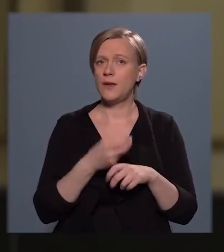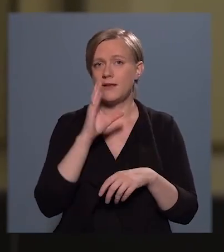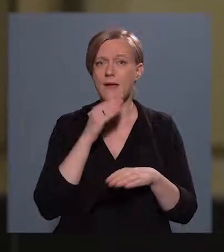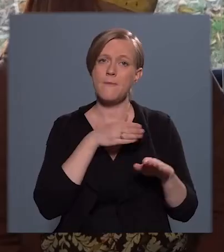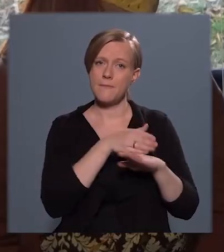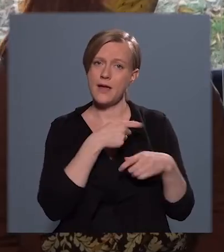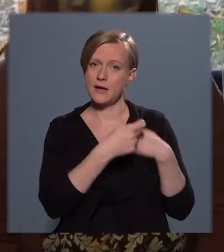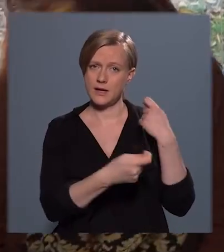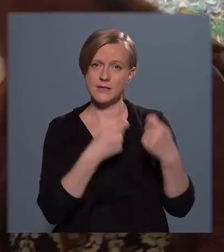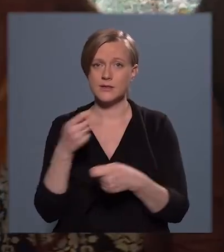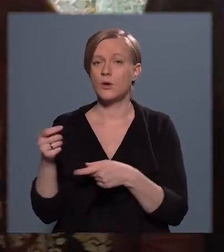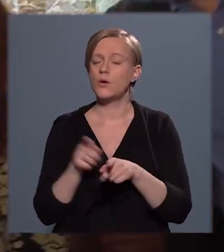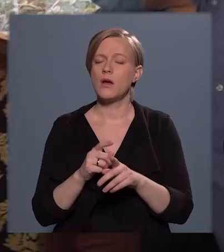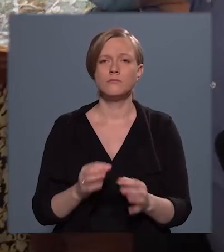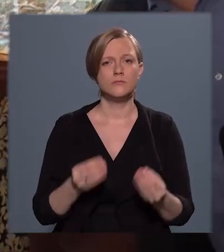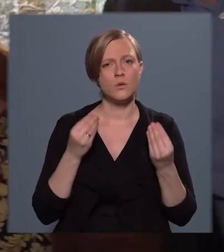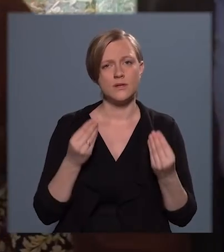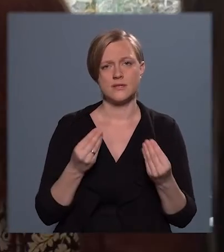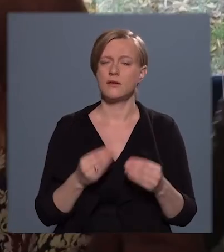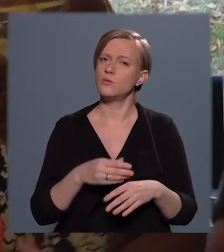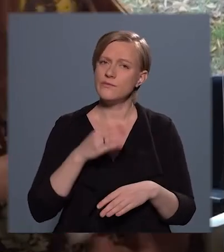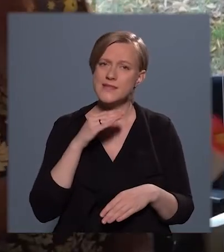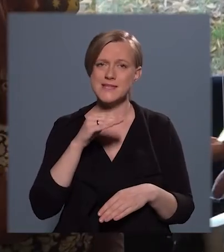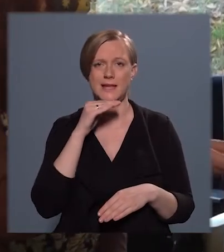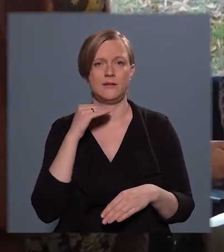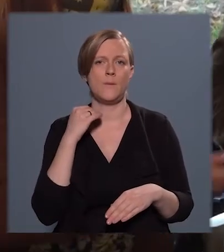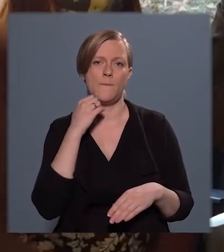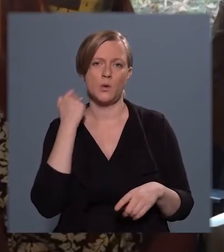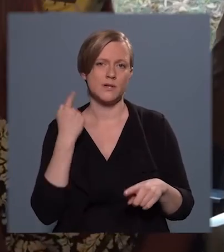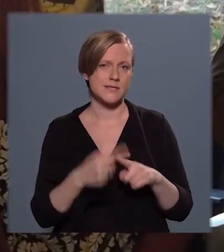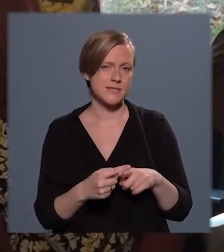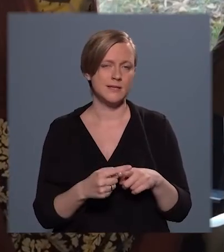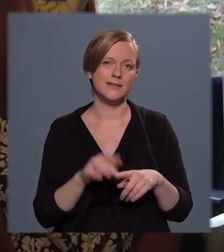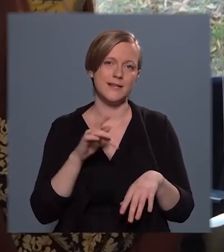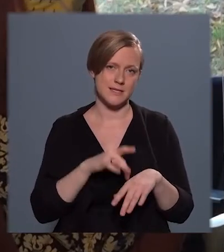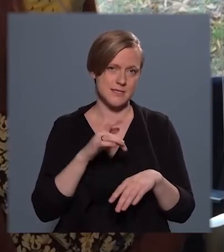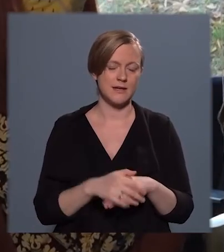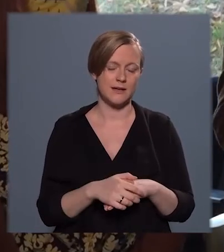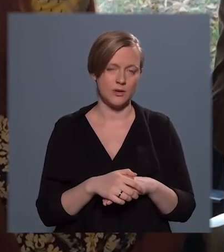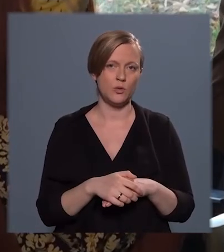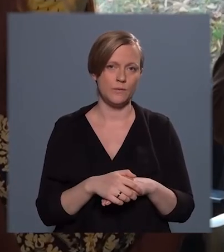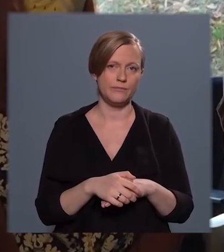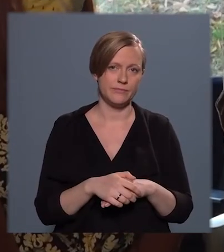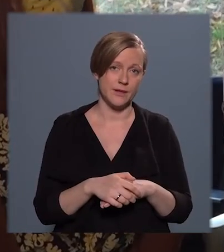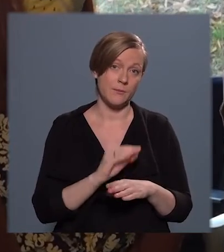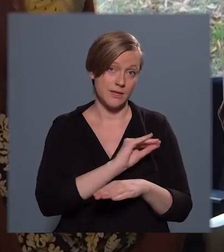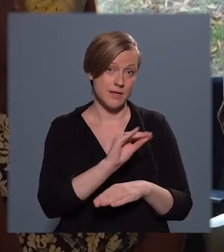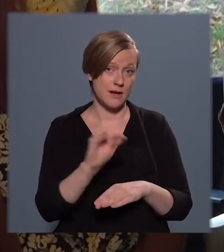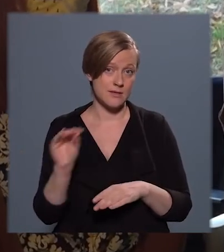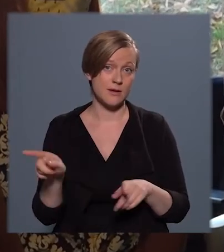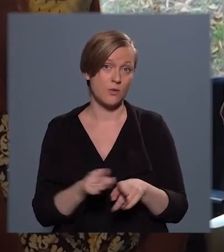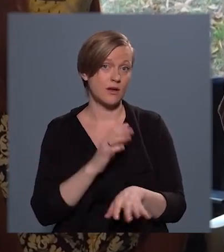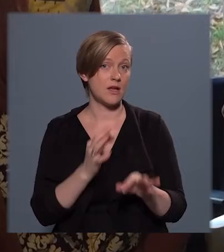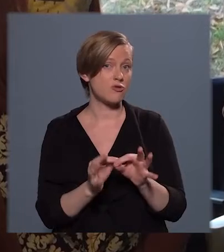el olyan korszerű szénmonoxid érzékelőket, amelyek jeleznek abban az esetben, hogyha